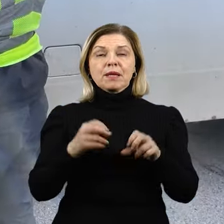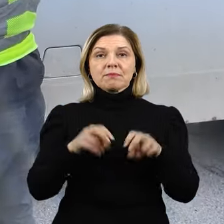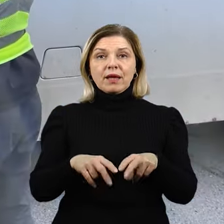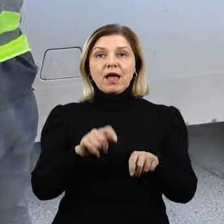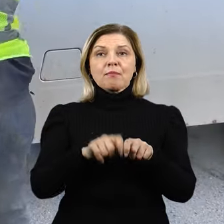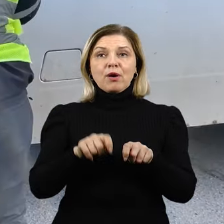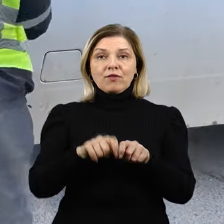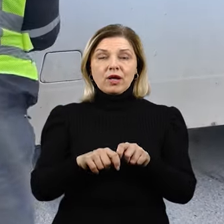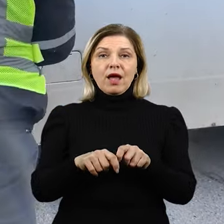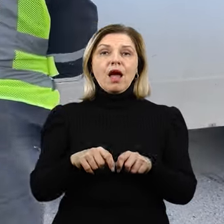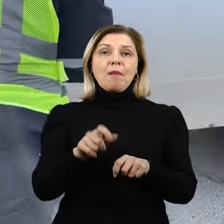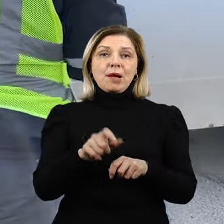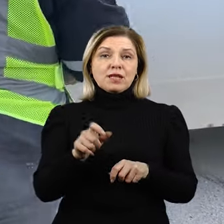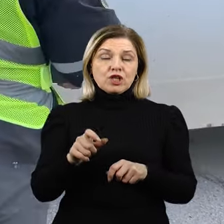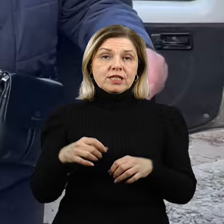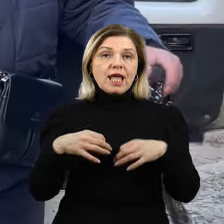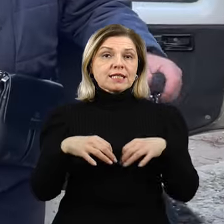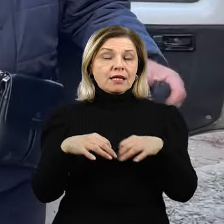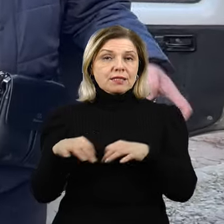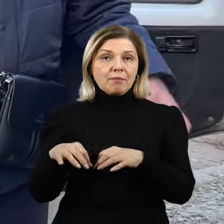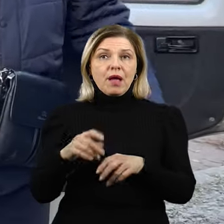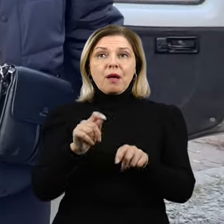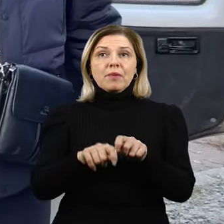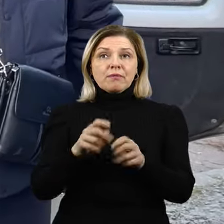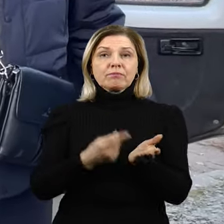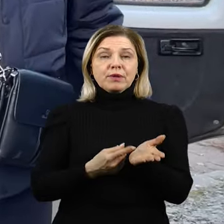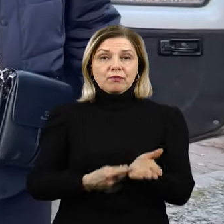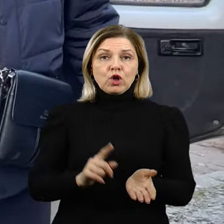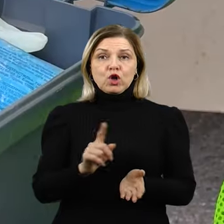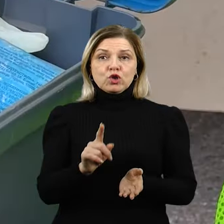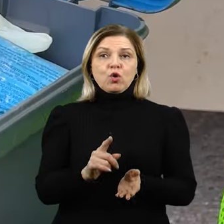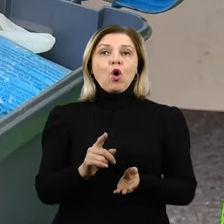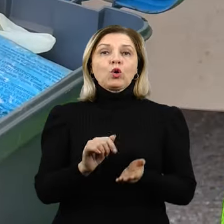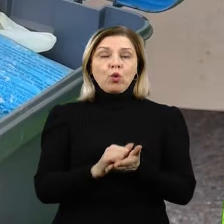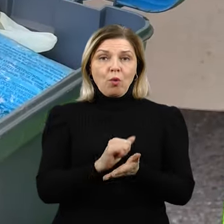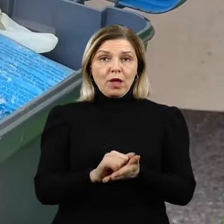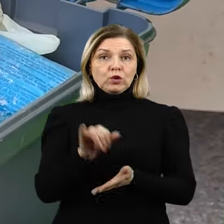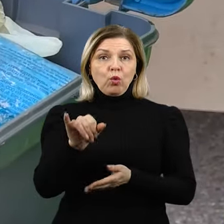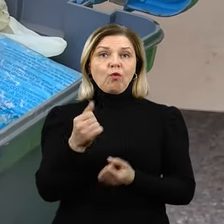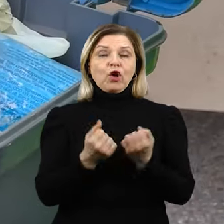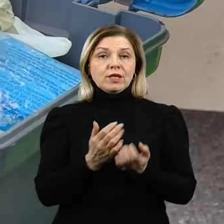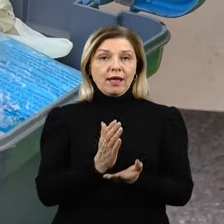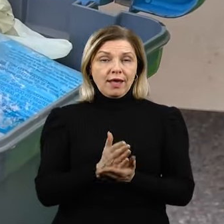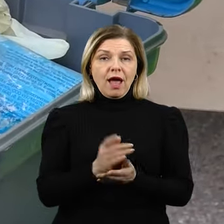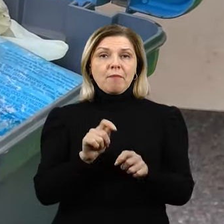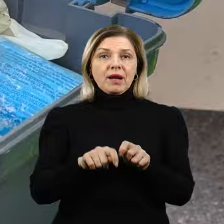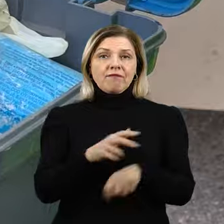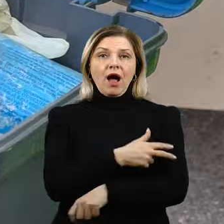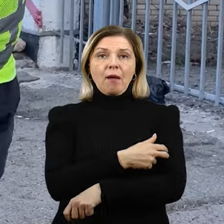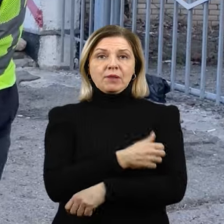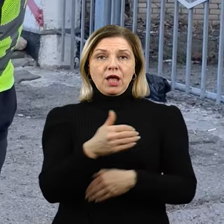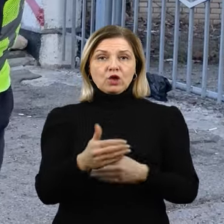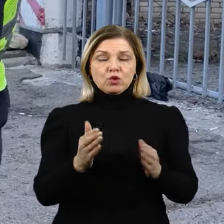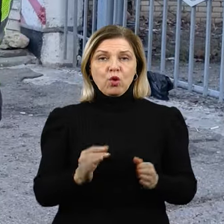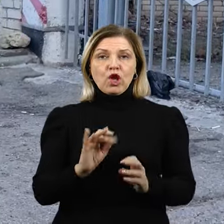черговий пасажирський транспортний засіб. Пересвідчивши, що необхідні документи у водія є, оглядають аптечку та вогнегасник. Водій